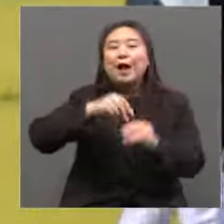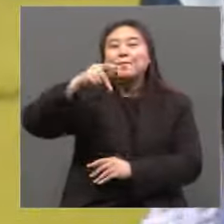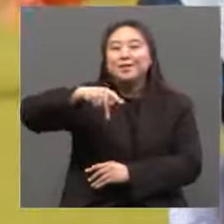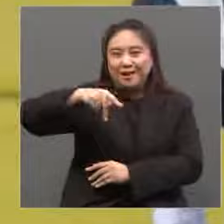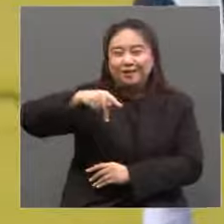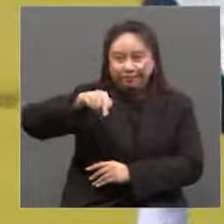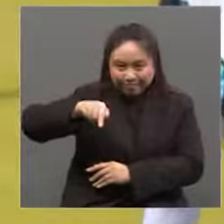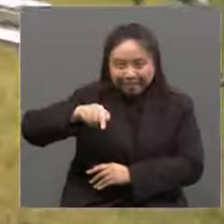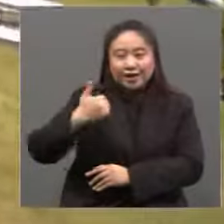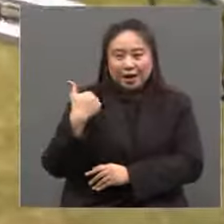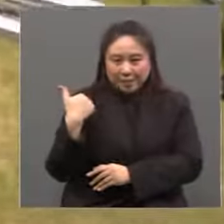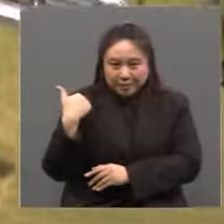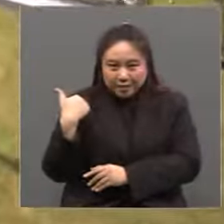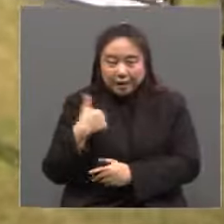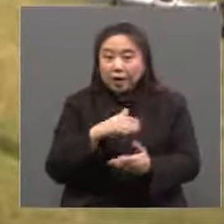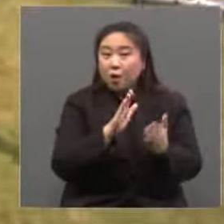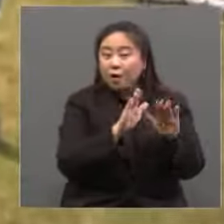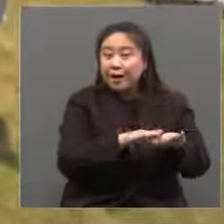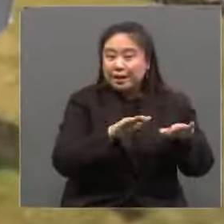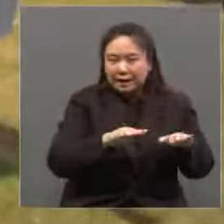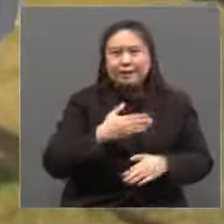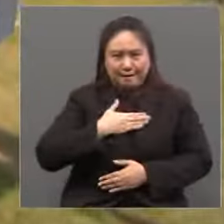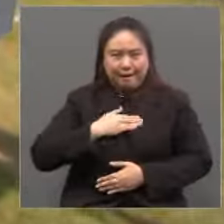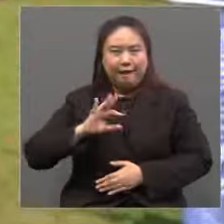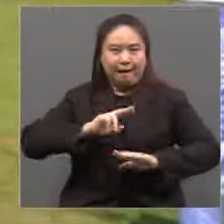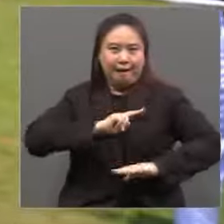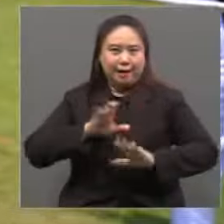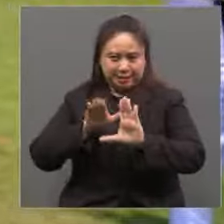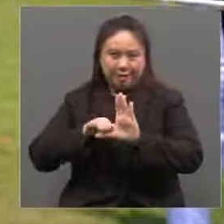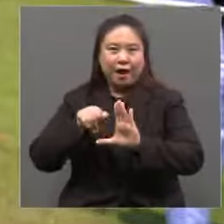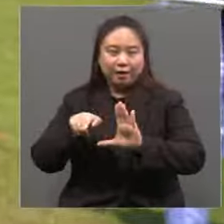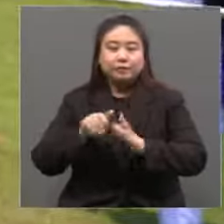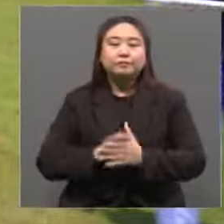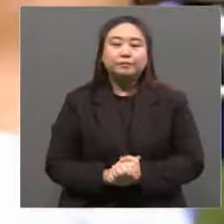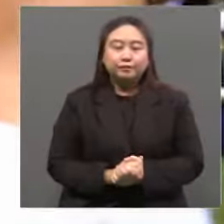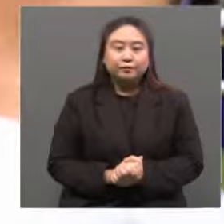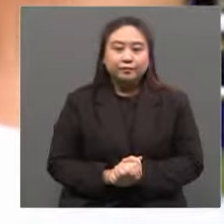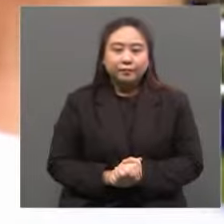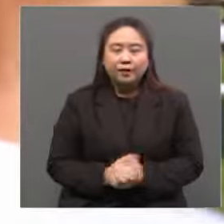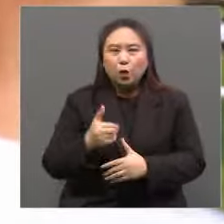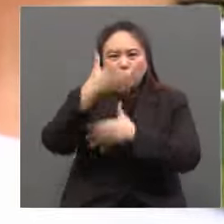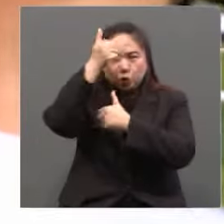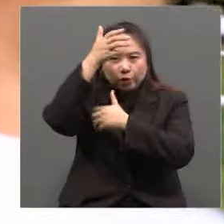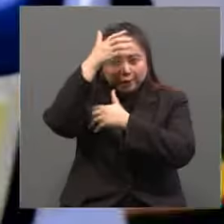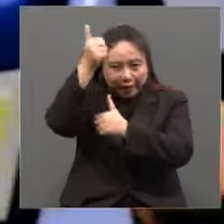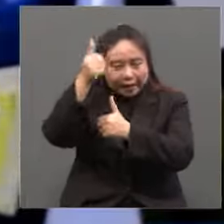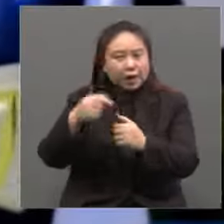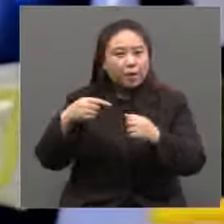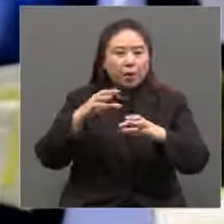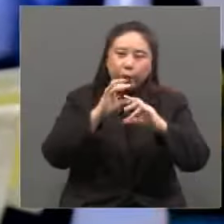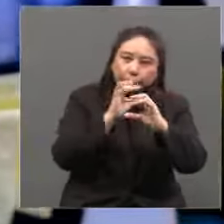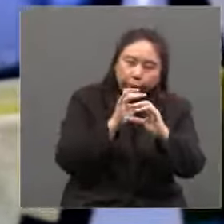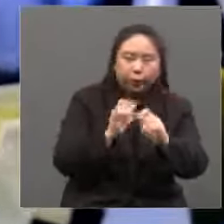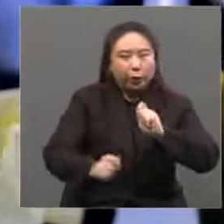ตรีและอีกส่วนหนึ่งมาจากการที่น้องๆสมัครใจเข้าร่วมแสดงความสามารถเป็นเด็กที่สนใจในเรื่องของดนตรี